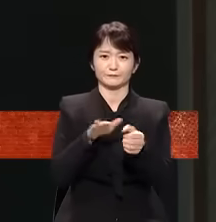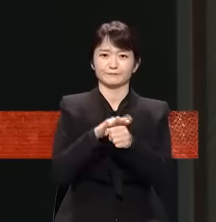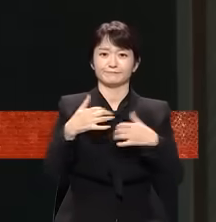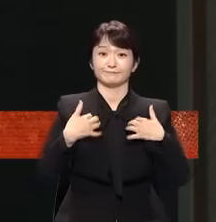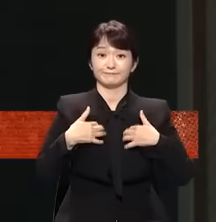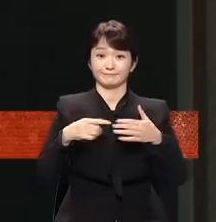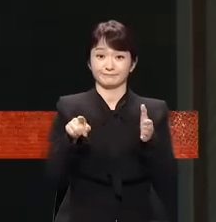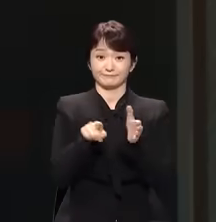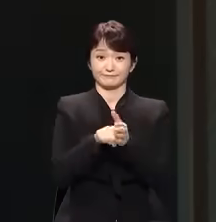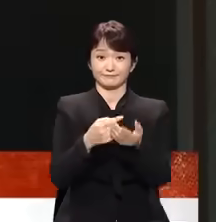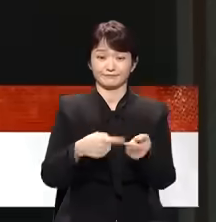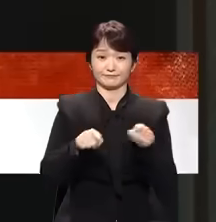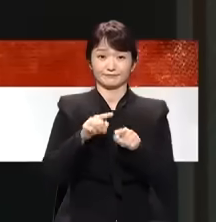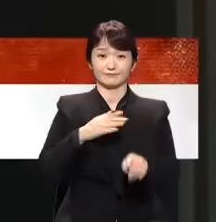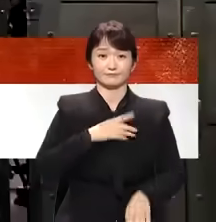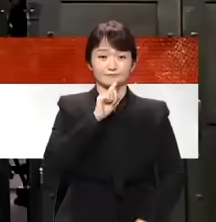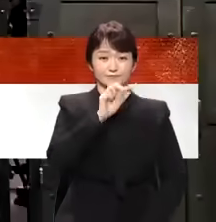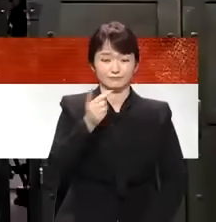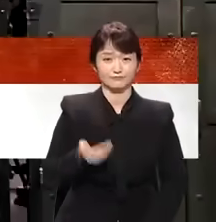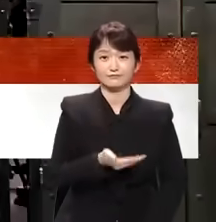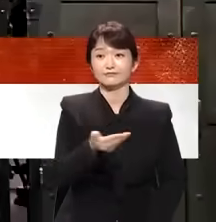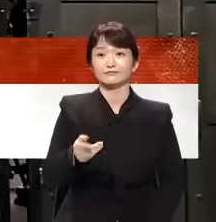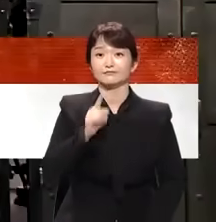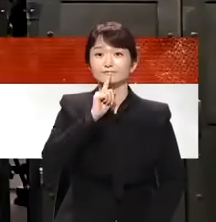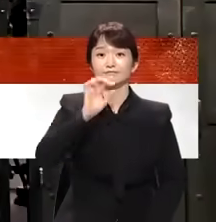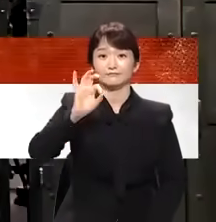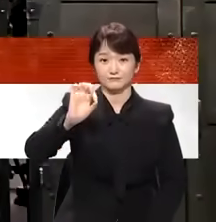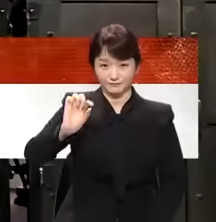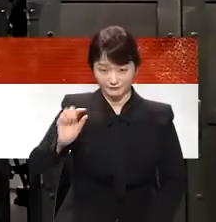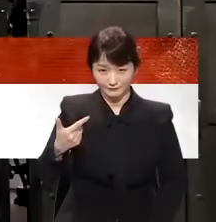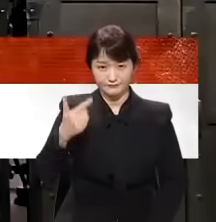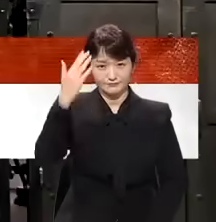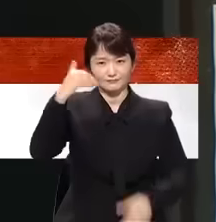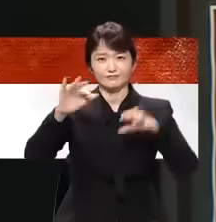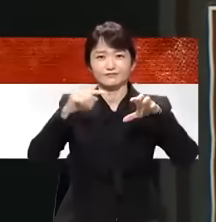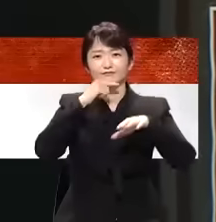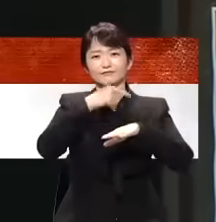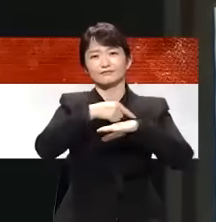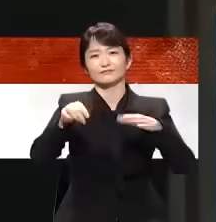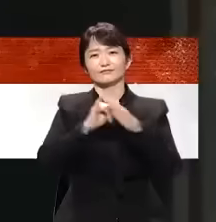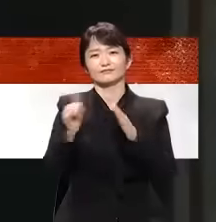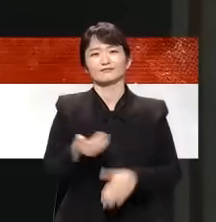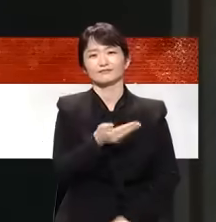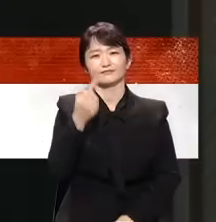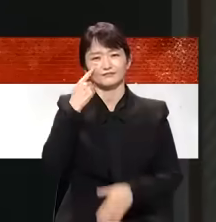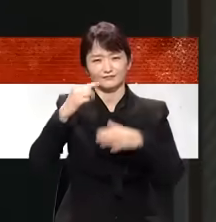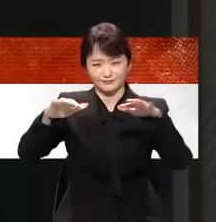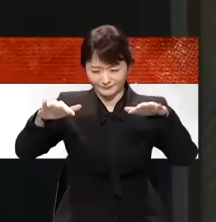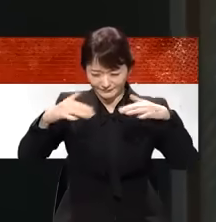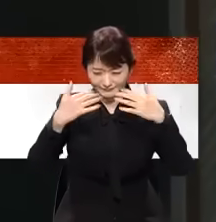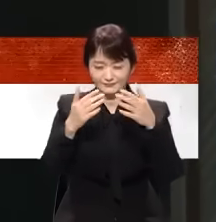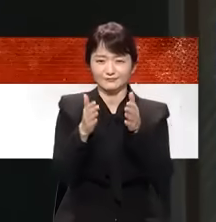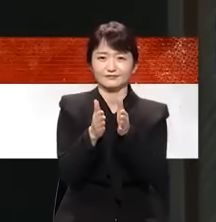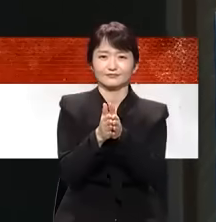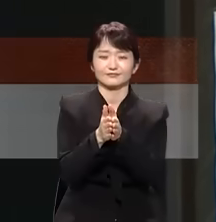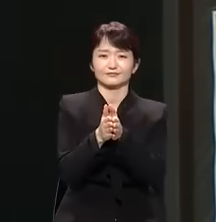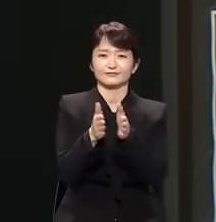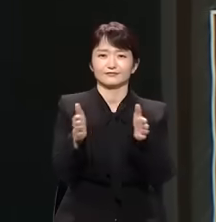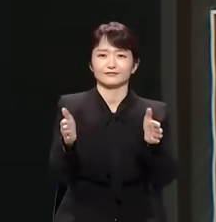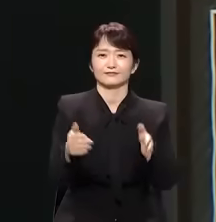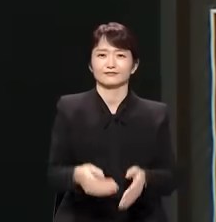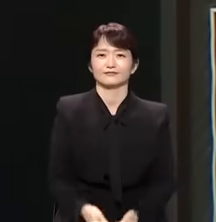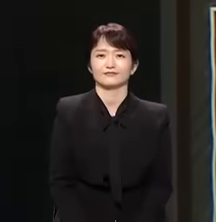재미는 물론 의리로 함께 번 예 대한민국과 천석 동포 가족 여러분의 시선을 모아 모아 모아서